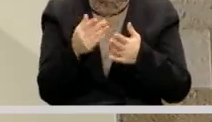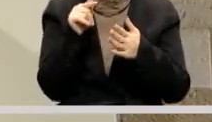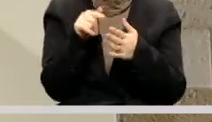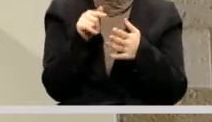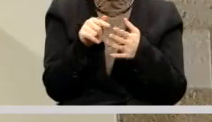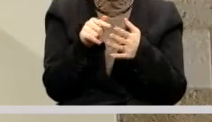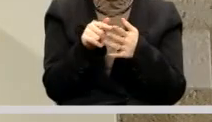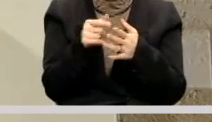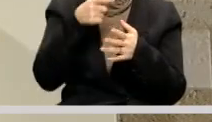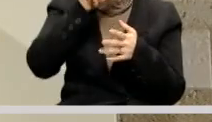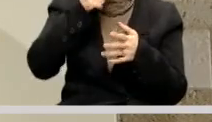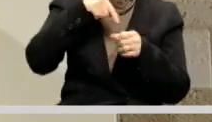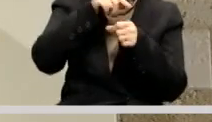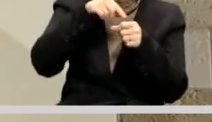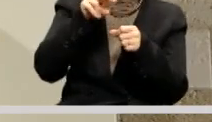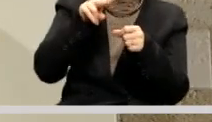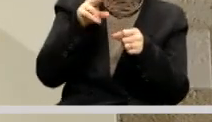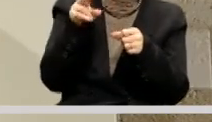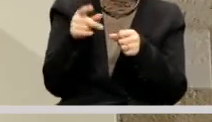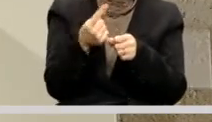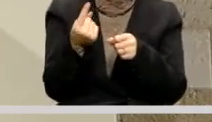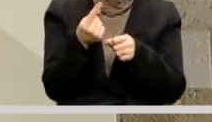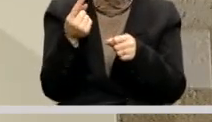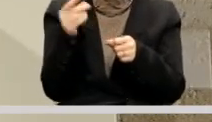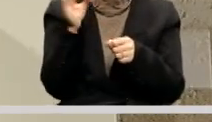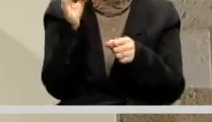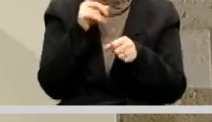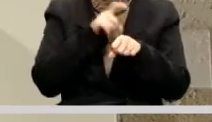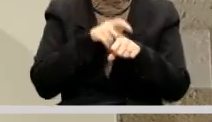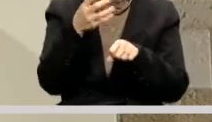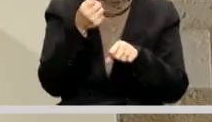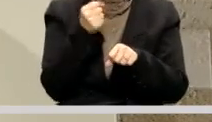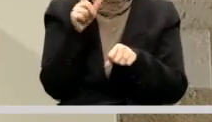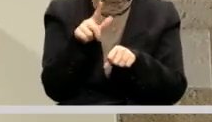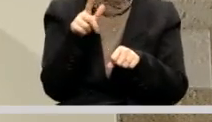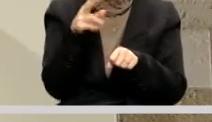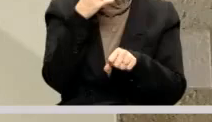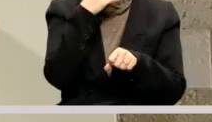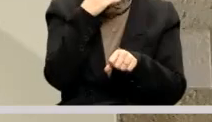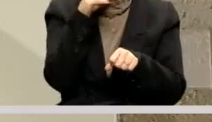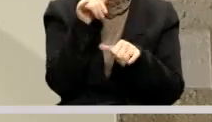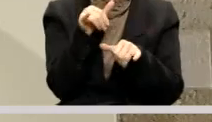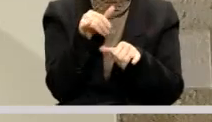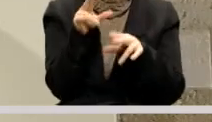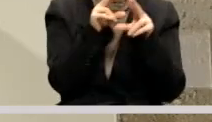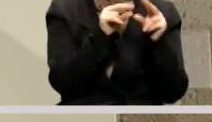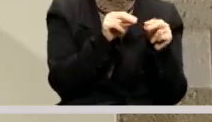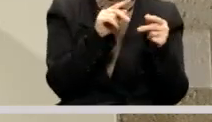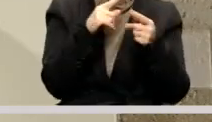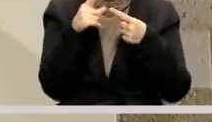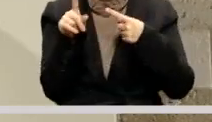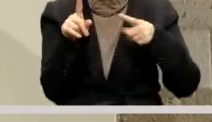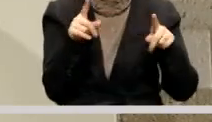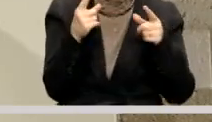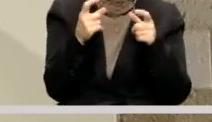uyarıcıları daha erken saatlerde almamız önemli. Yine sigara tüketimi de buna bir örnek olabilir. Uykunun tabii çeşitli safhaları var. Neler